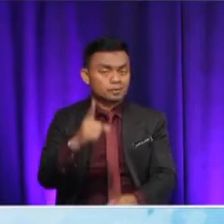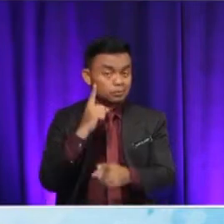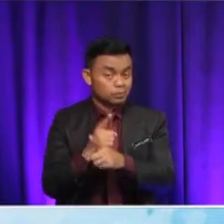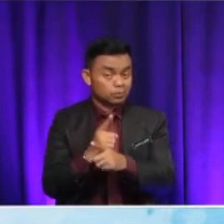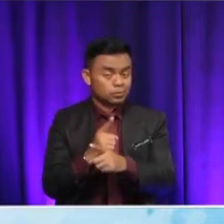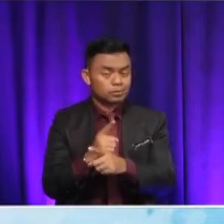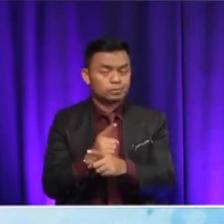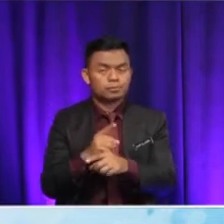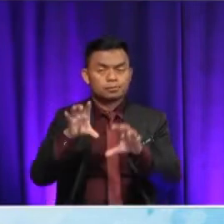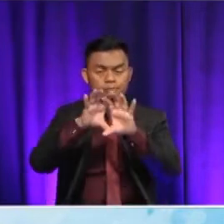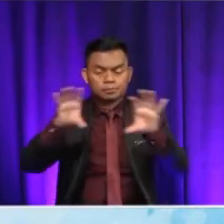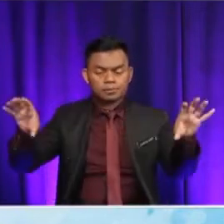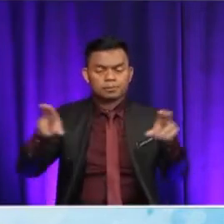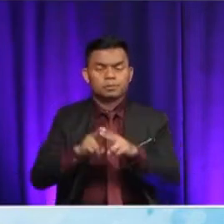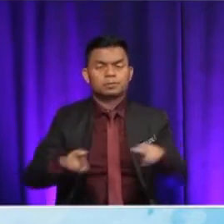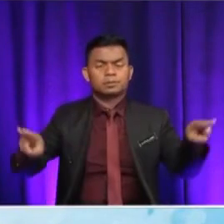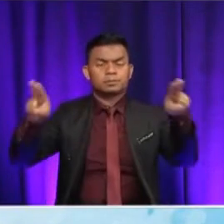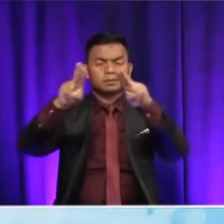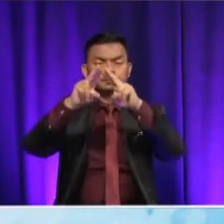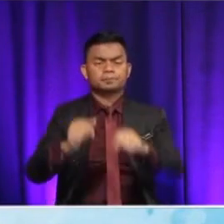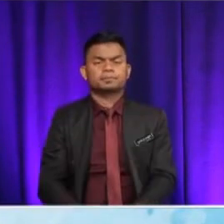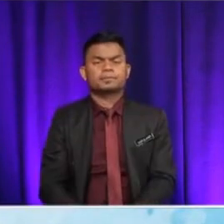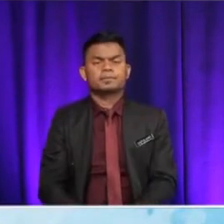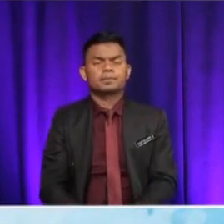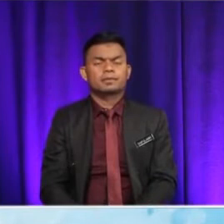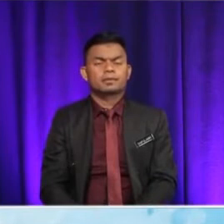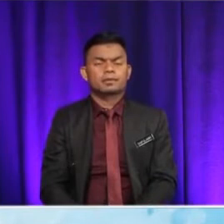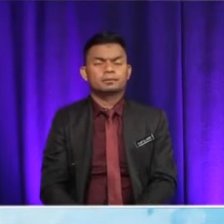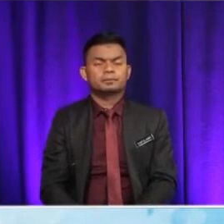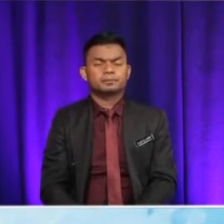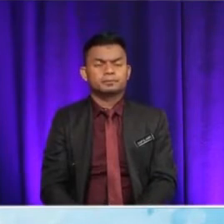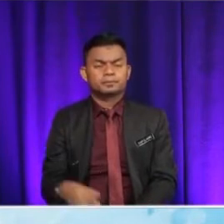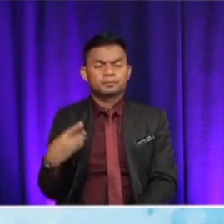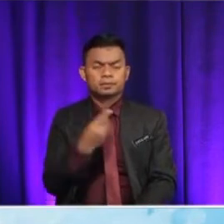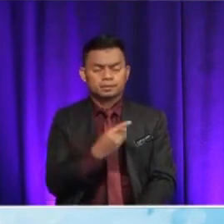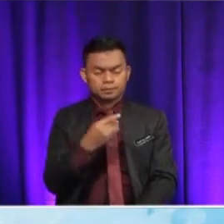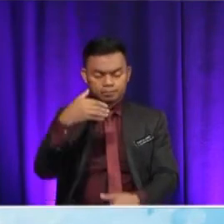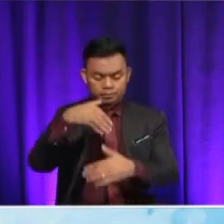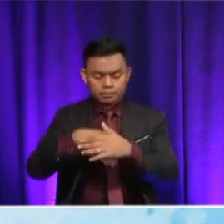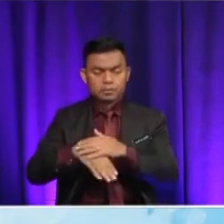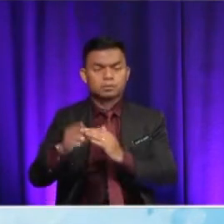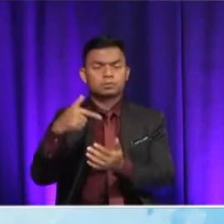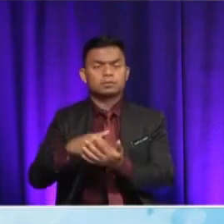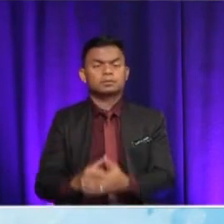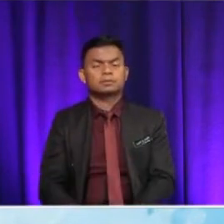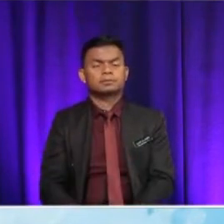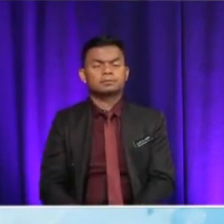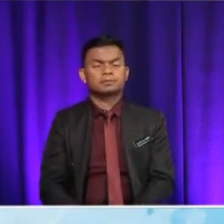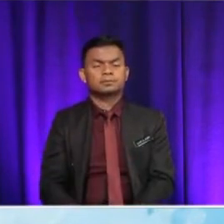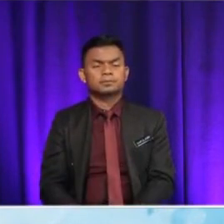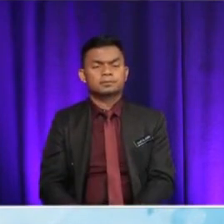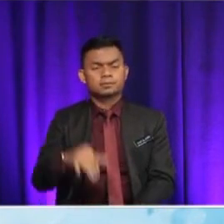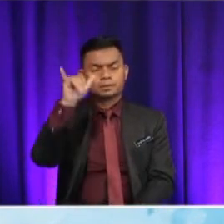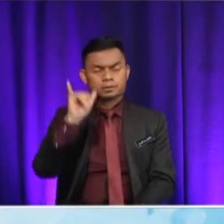pipe utama. Okey, cikgu tunjuk yang pertama tadi. Okey, kita ke bawah sini ke sini dan ke atas. Okey, yang kedua ni ialah